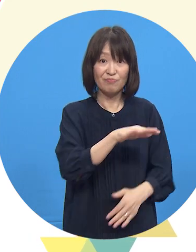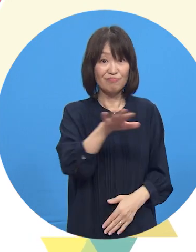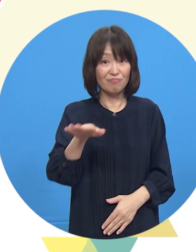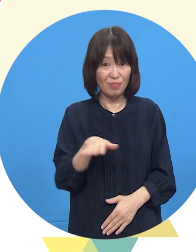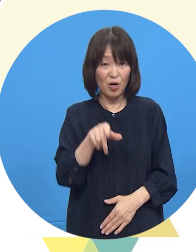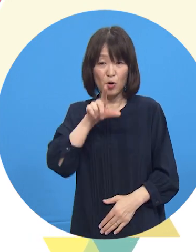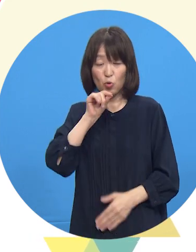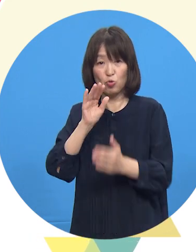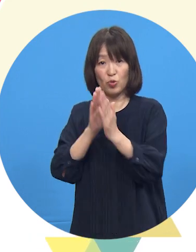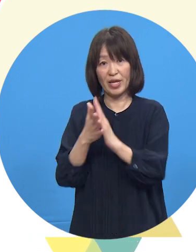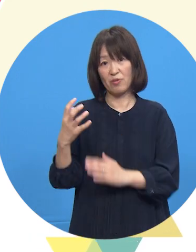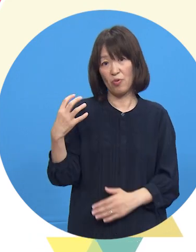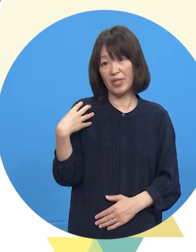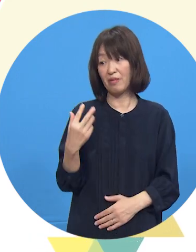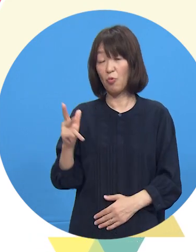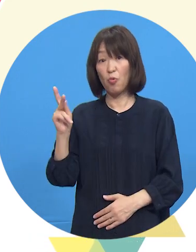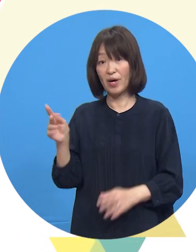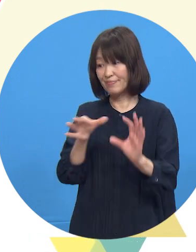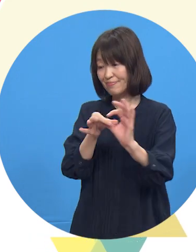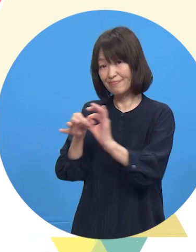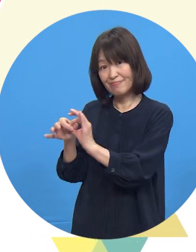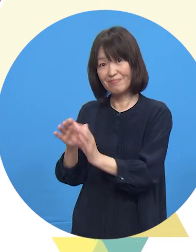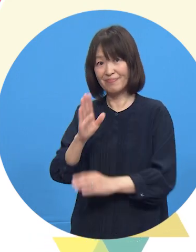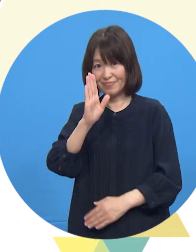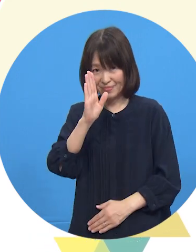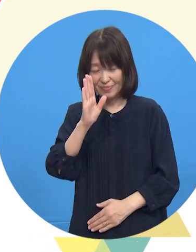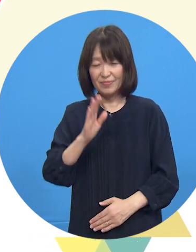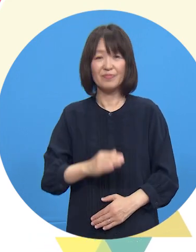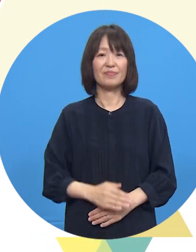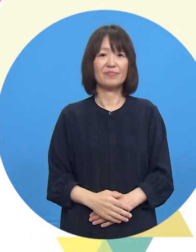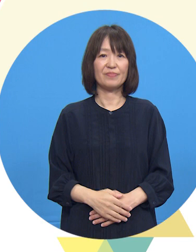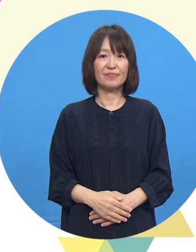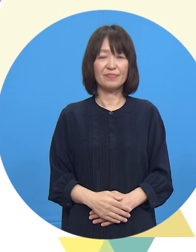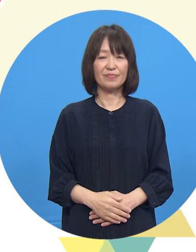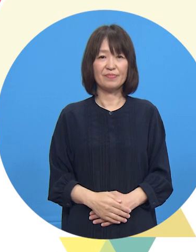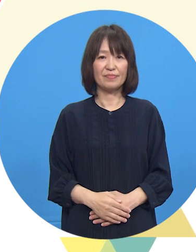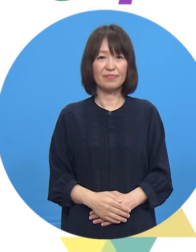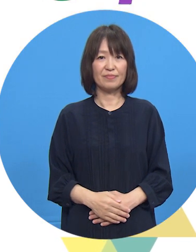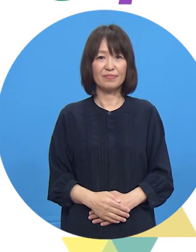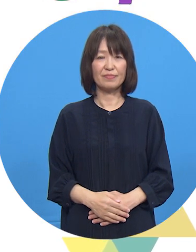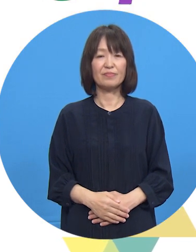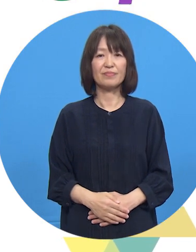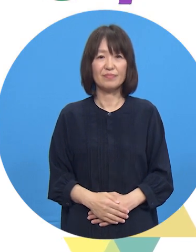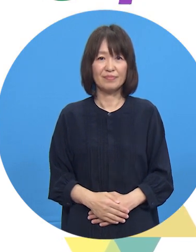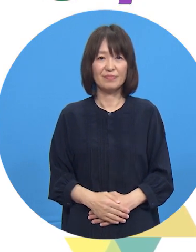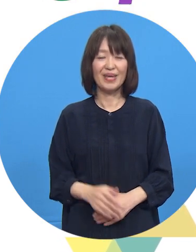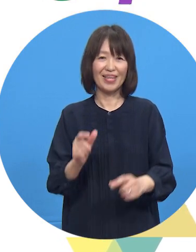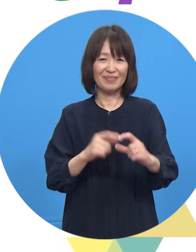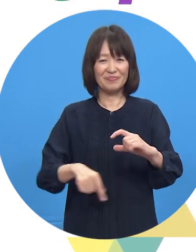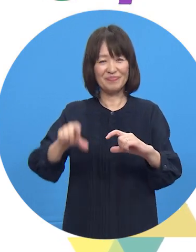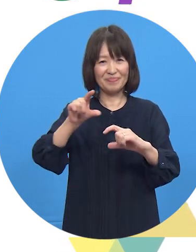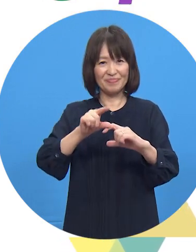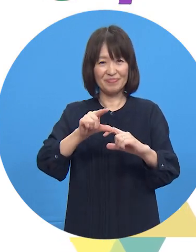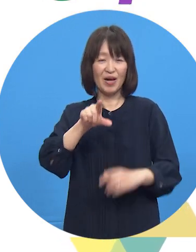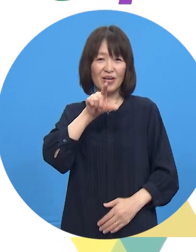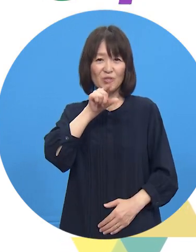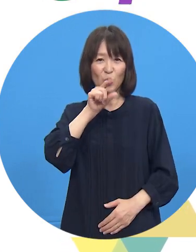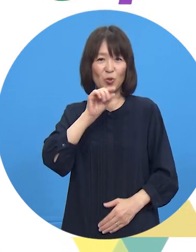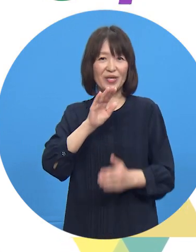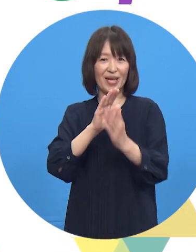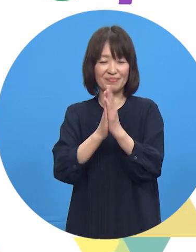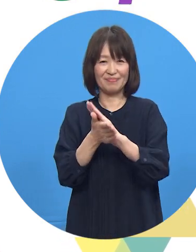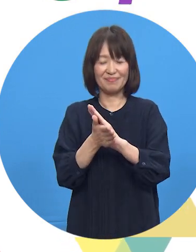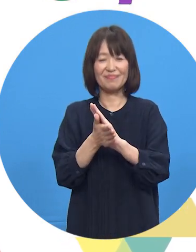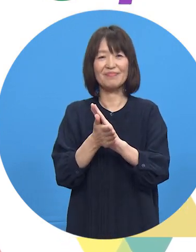取県産業未来創造課までご連絡ください。 鳥取宇宙で検索。 これでまた鳥取県